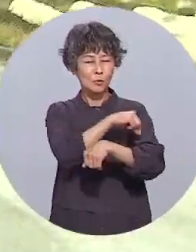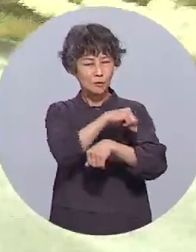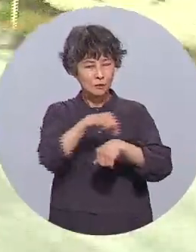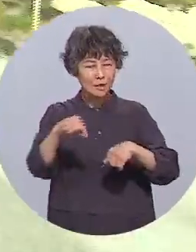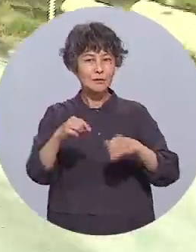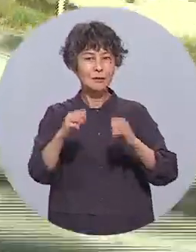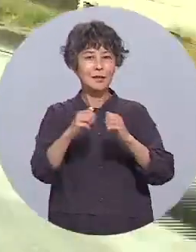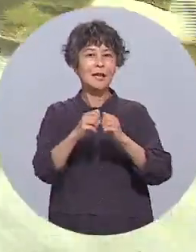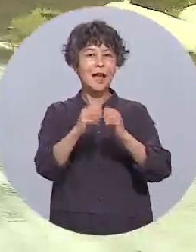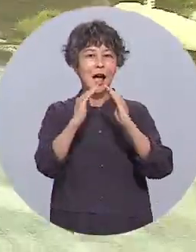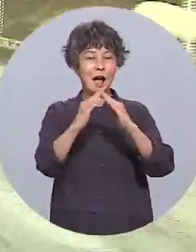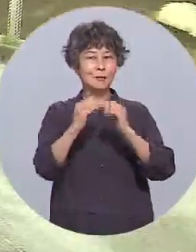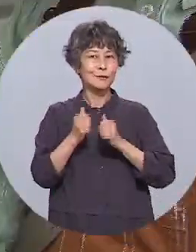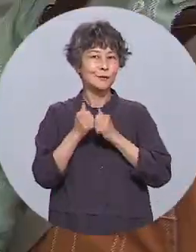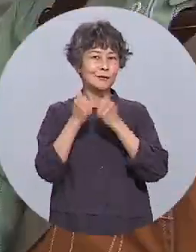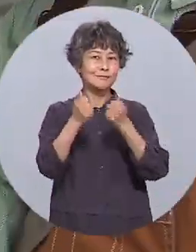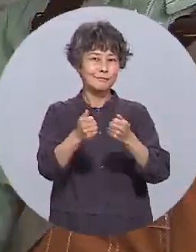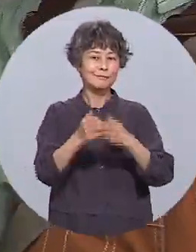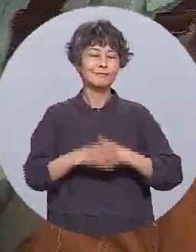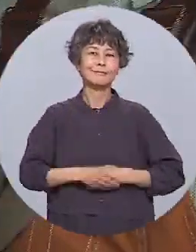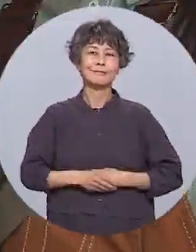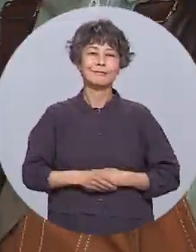ハウスへ向かいます。